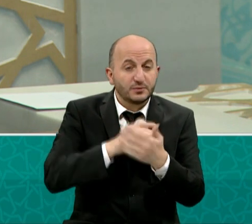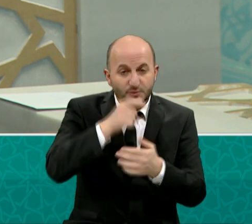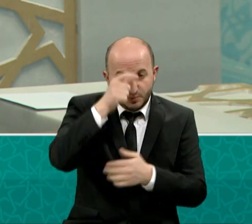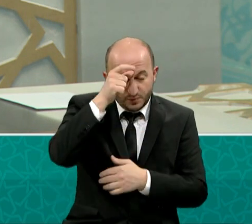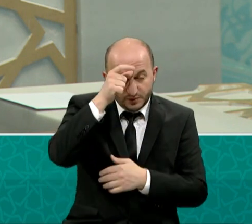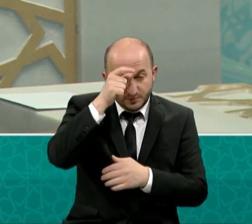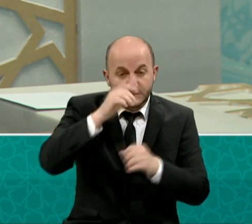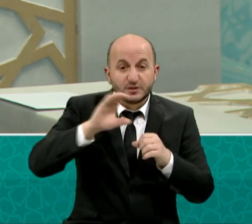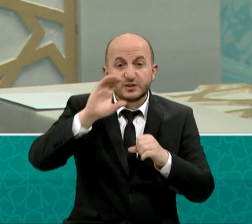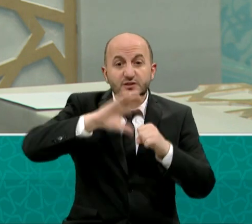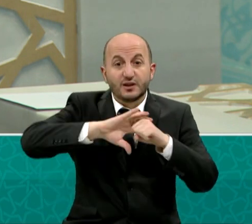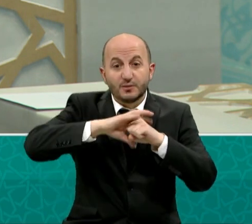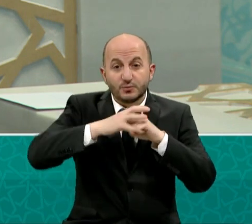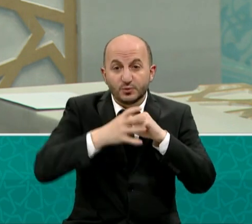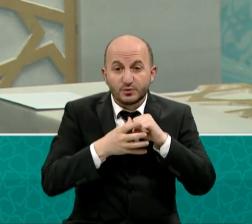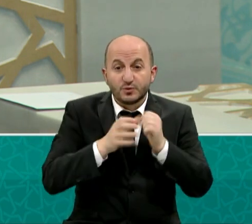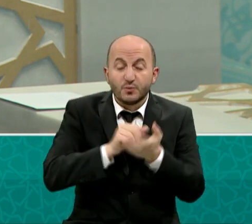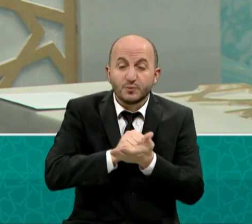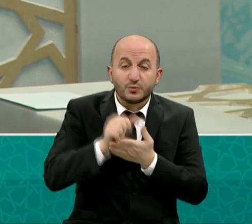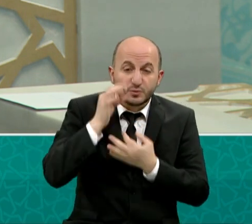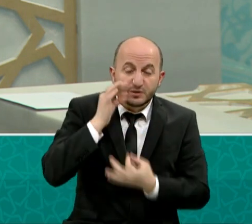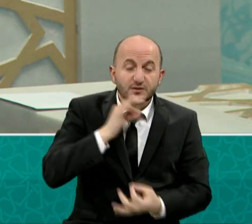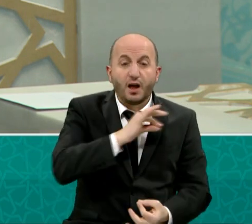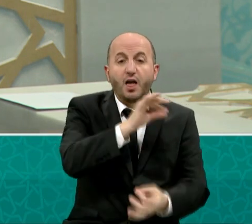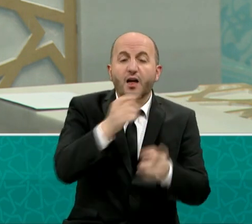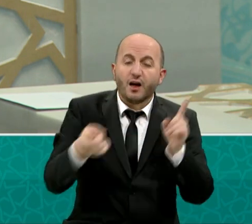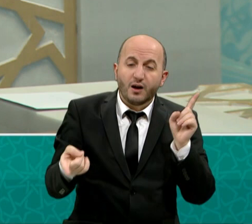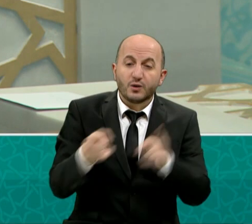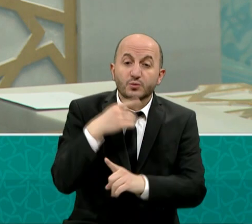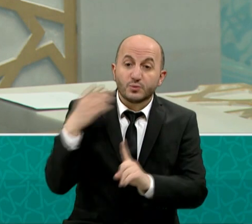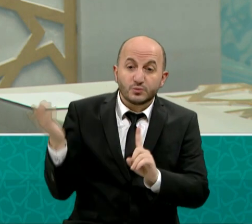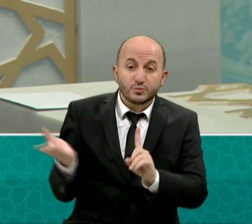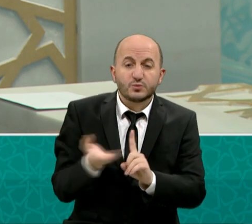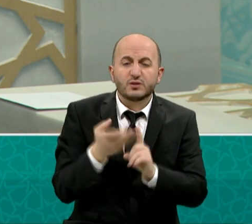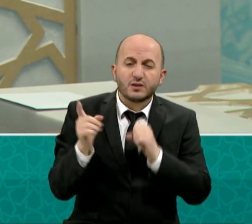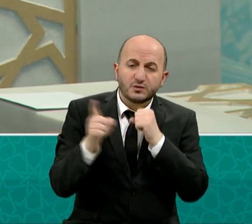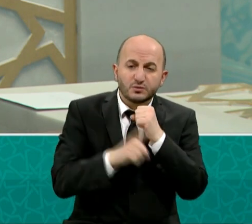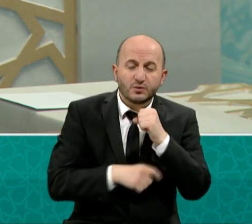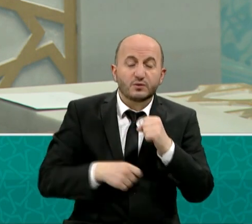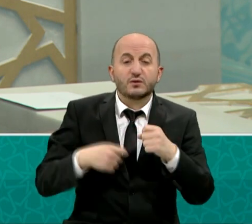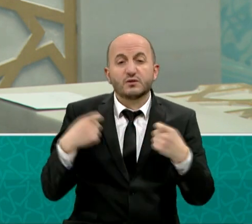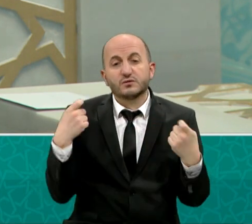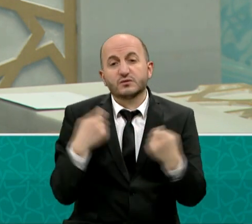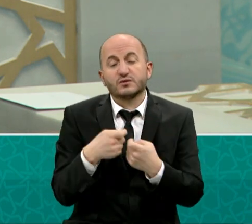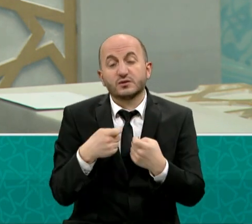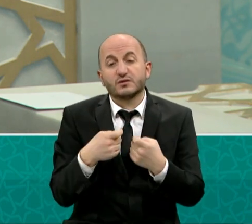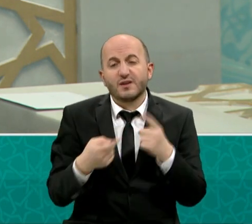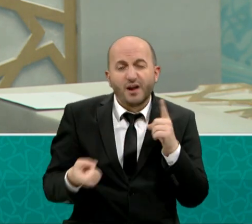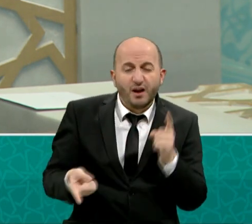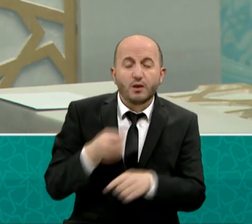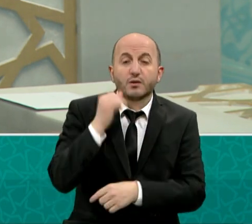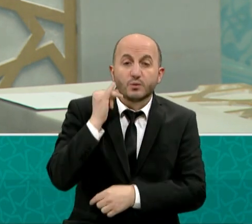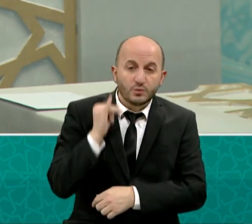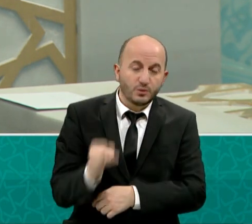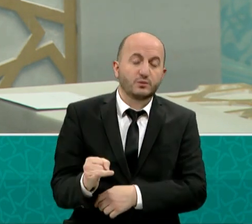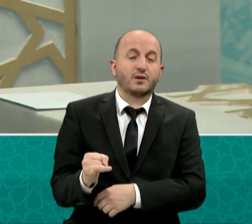ülkemizi, alemi İslam'ı ve bütün insanlığı her türlü tuzaklardan, terörden, anarşiden, her türlü